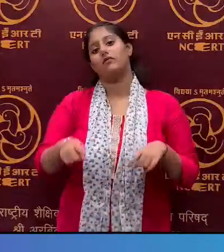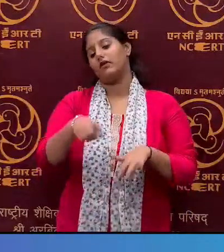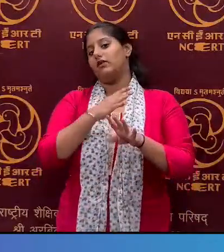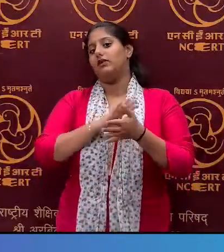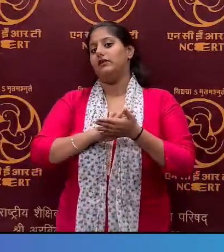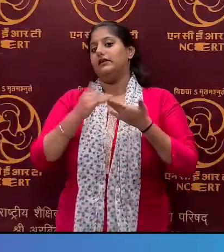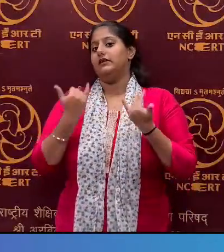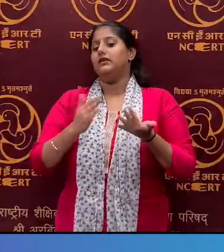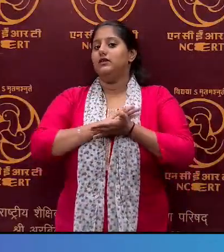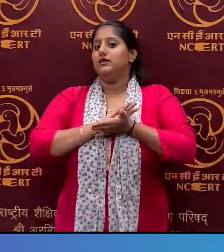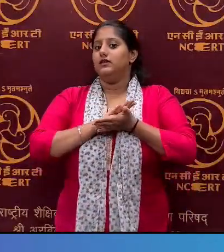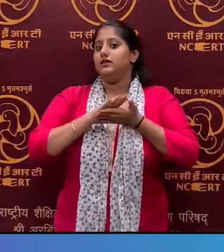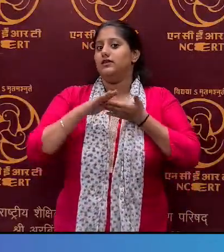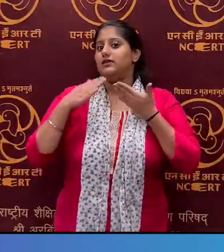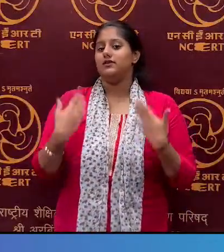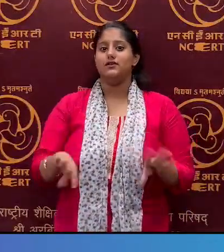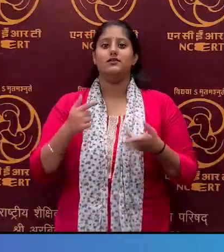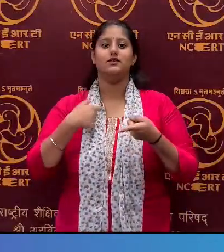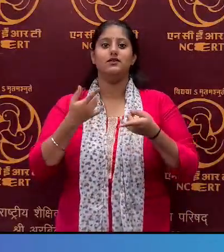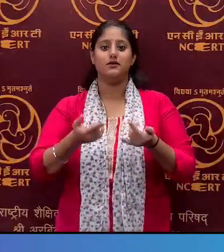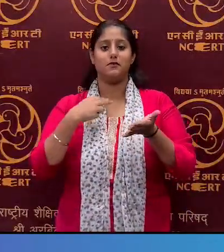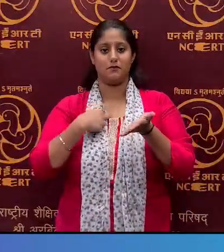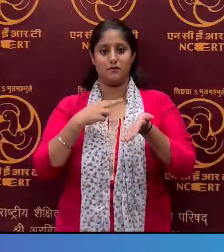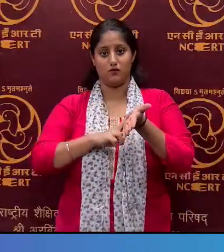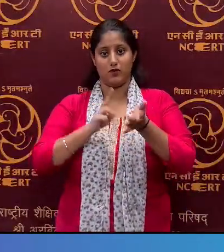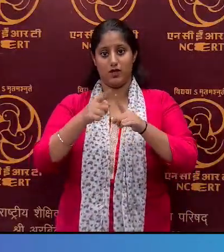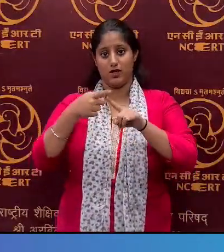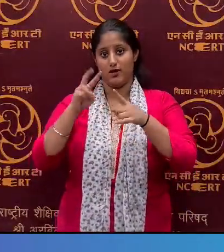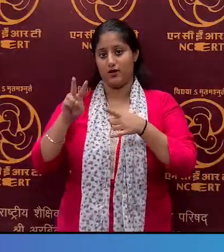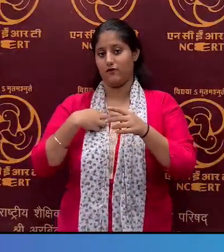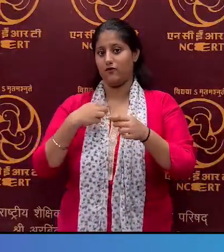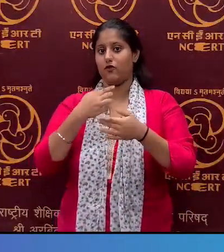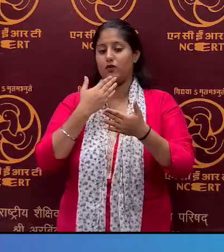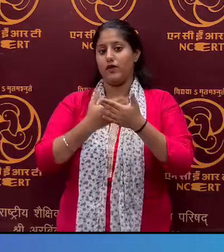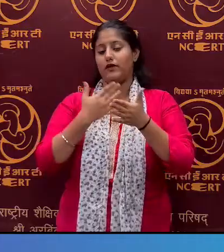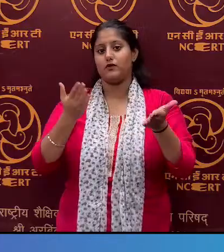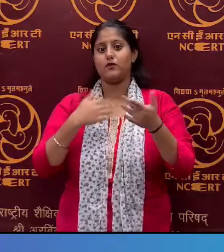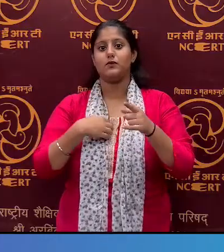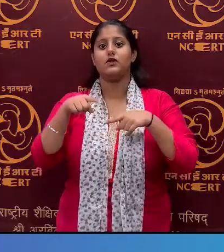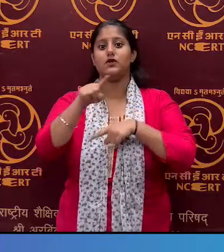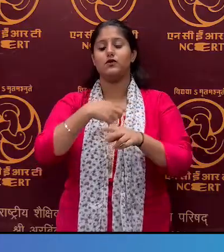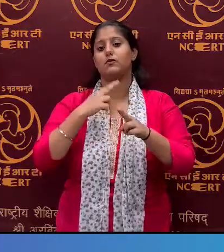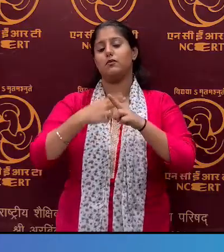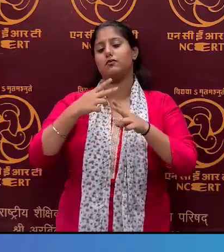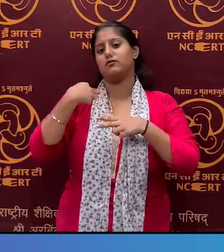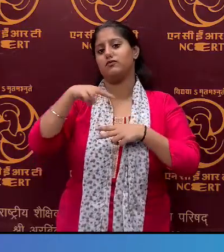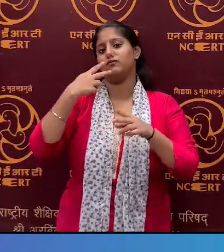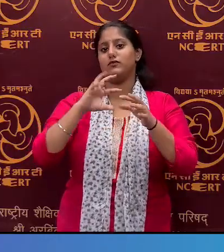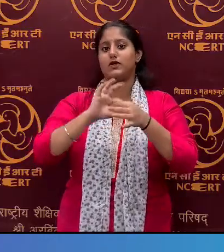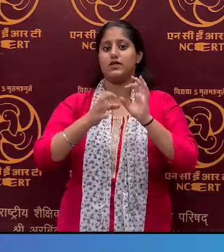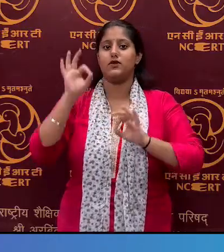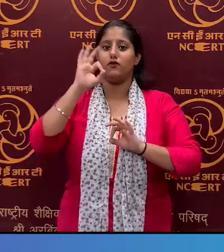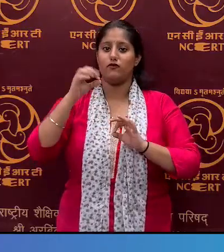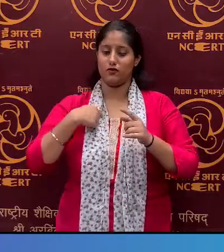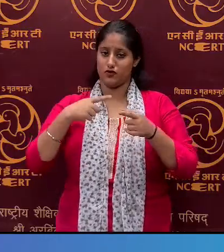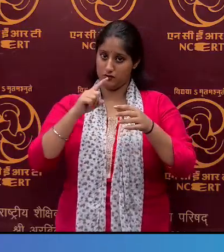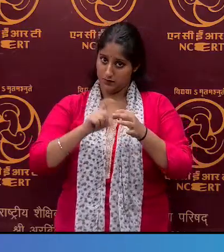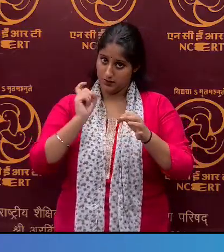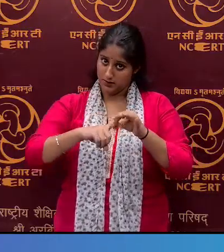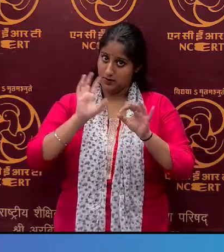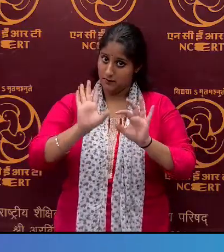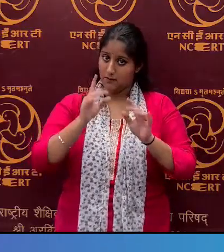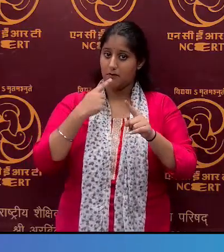के लिए इस सेशन में इतना ही. मुझे नीव गोस्वामी को दीजिएगा इजाज़त. आप लगातार एनसीईआरटी ऑफिशियल पर तो जुड़े ही